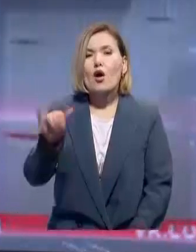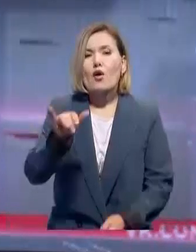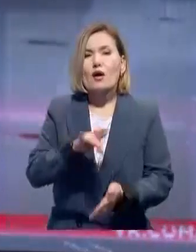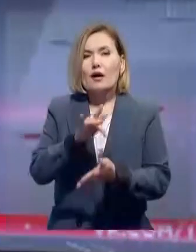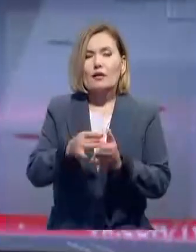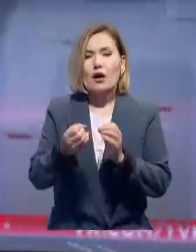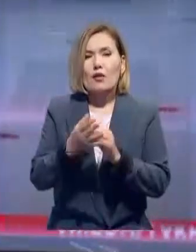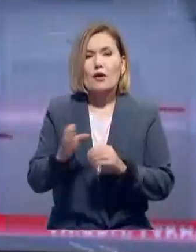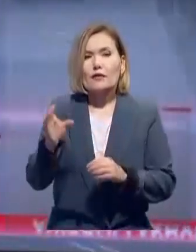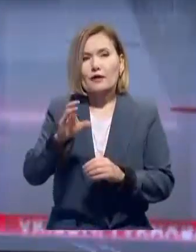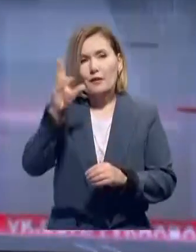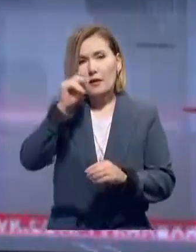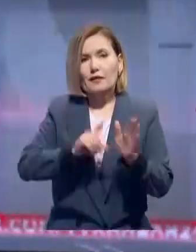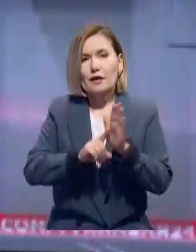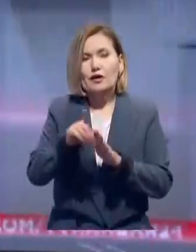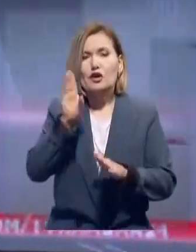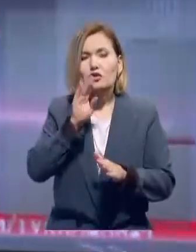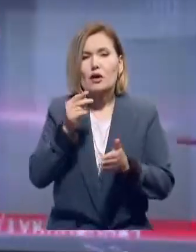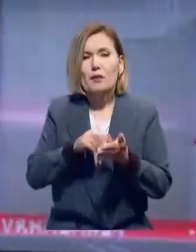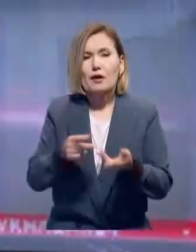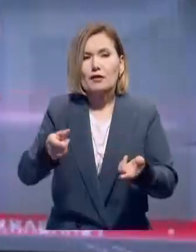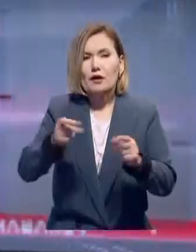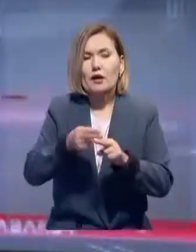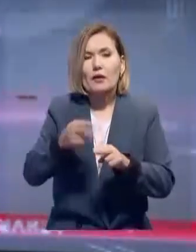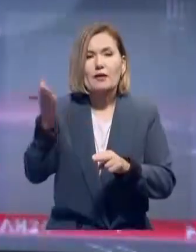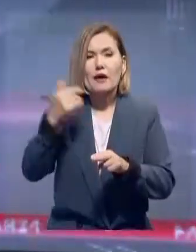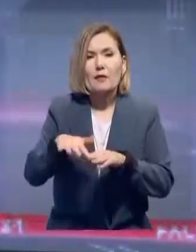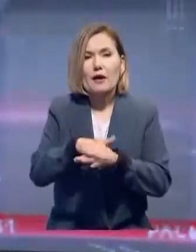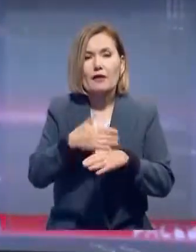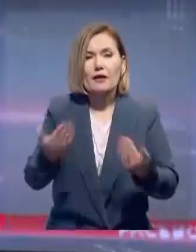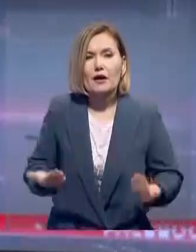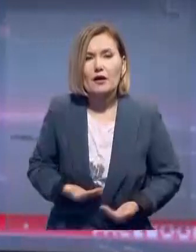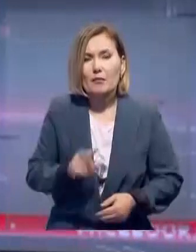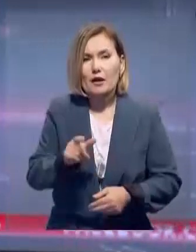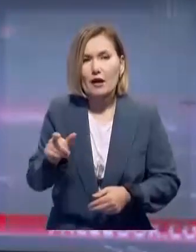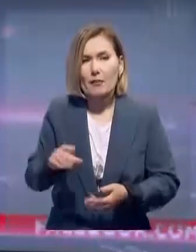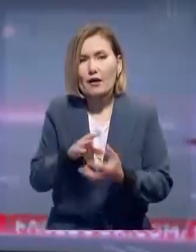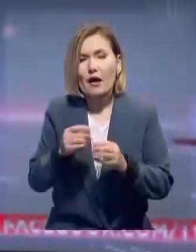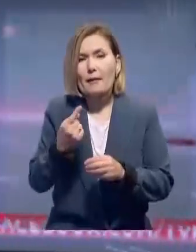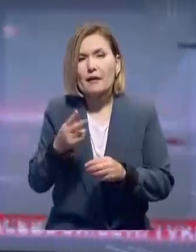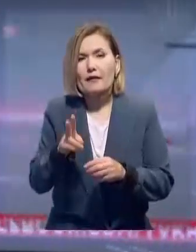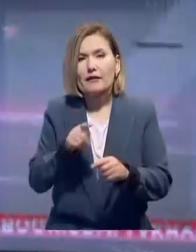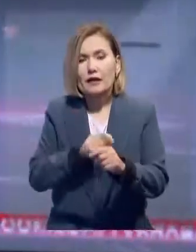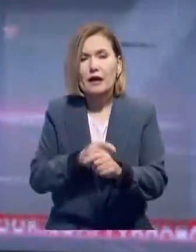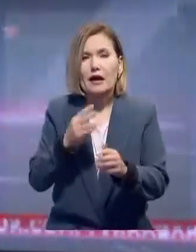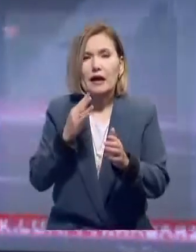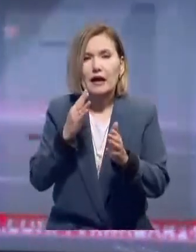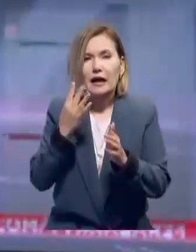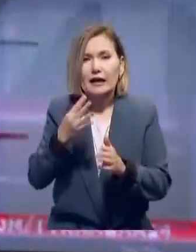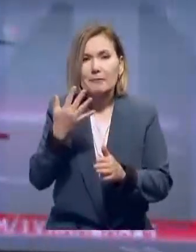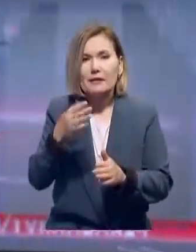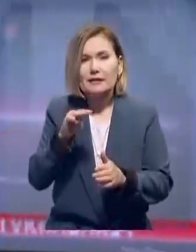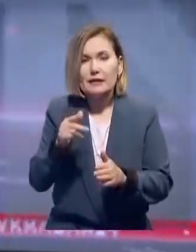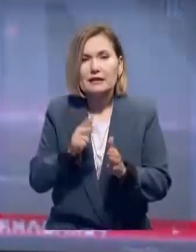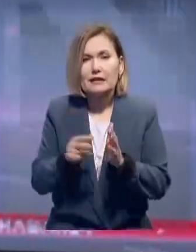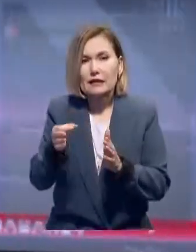Оралда 15-ші қыркүйектен бастап судың бағасы өспек. Бұрын тұрғындар тіршілікне әрінің текше метрін 45 тенге 80 тиыннан алып келсе,